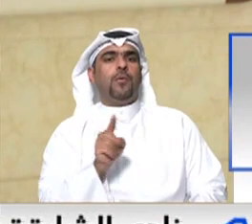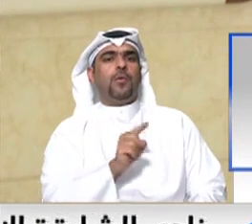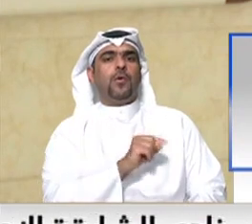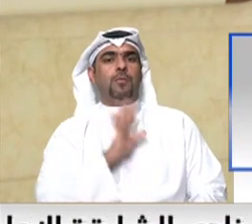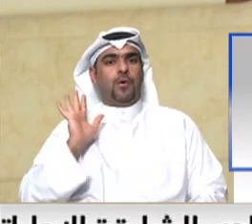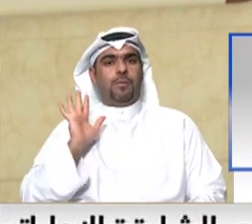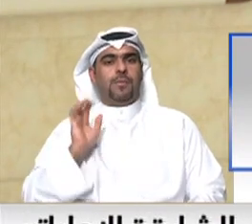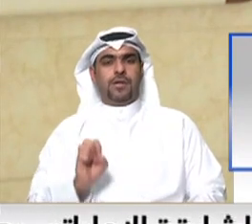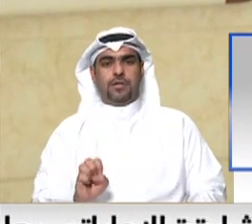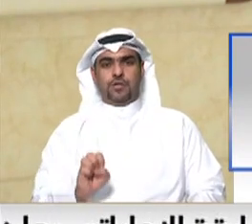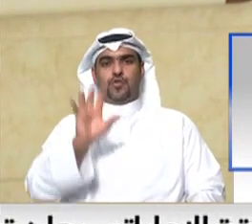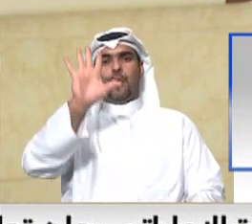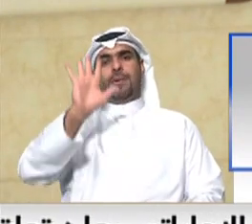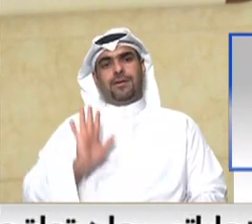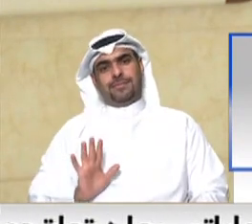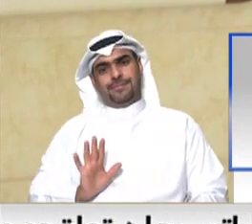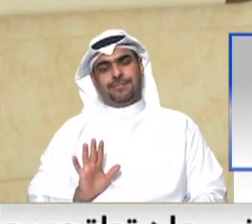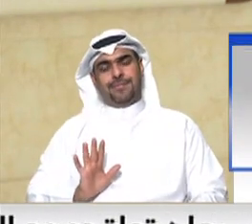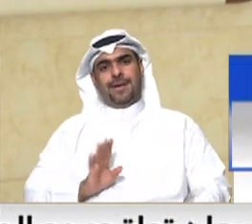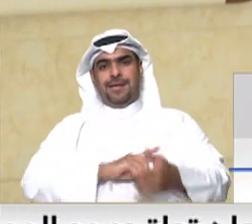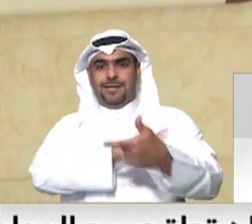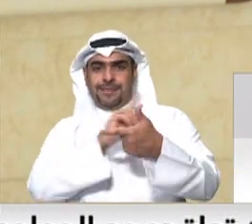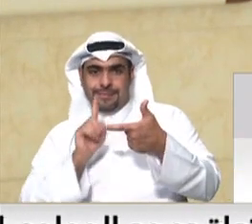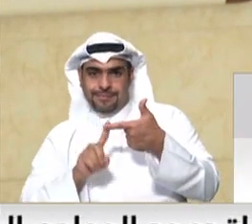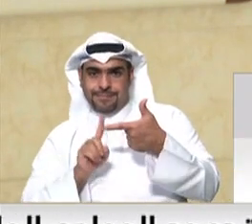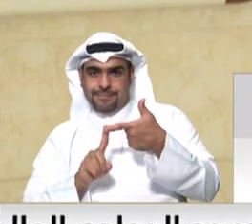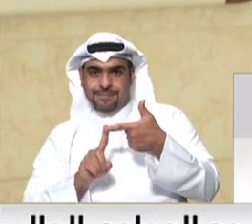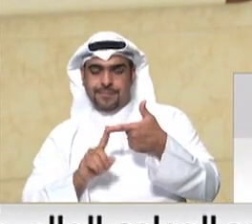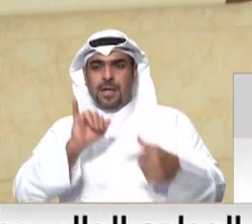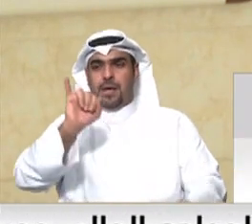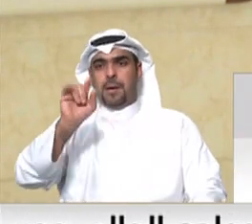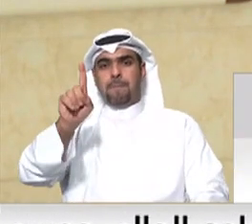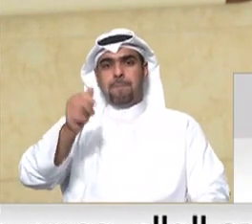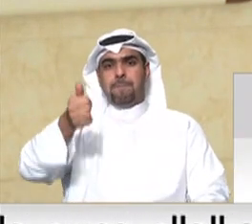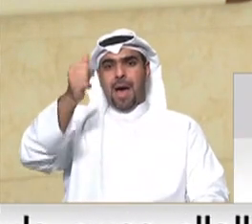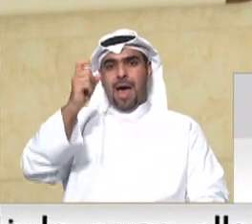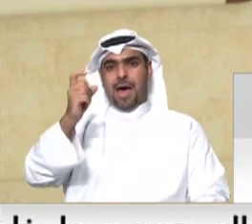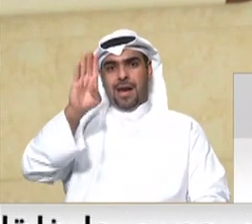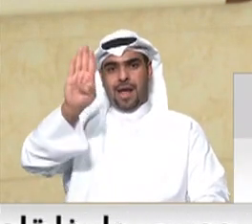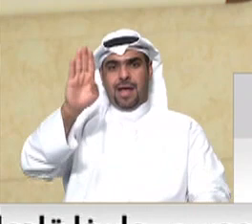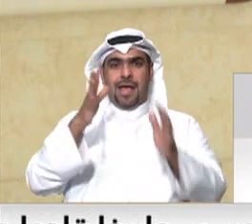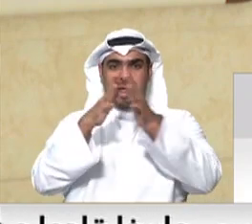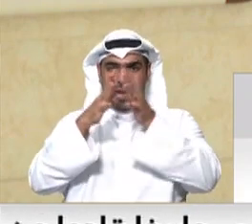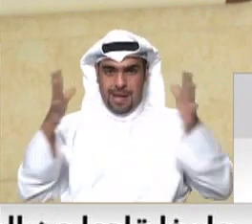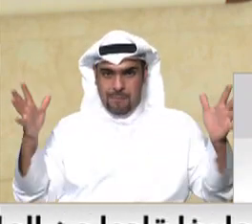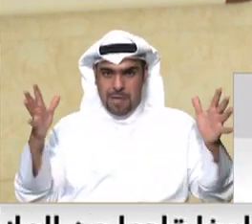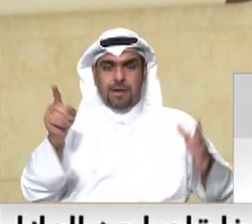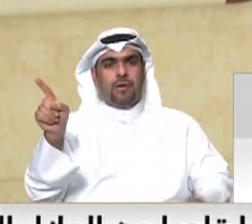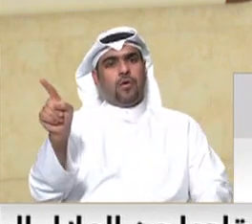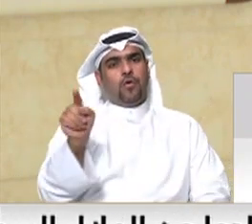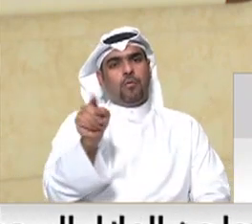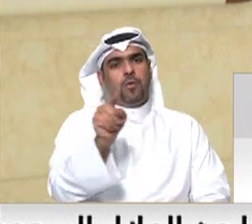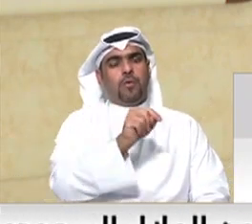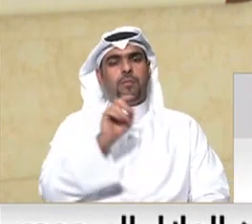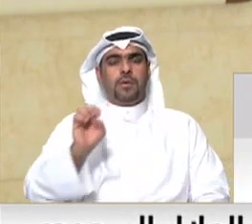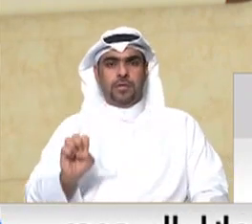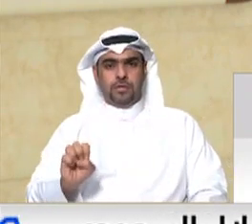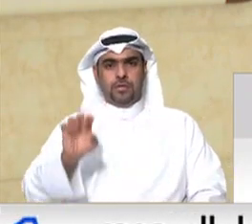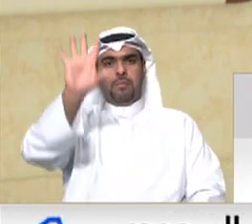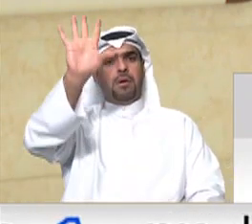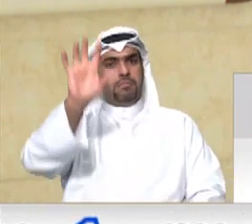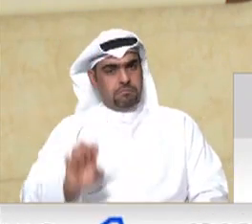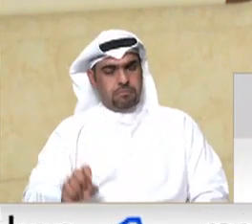الصباحية. بالنسبة لمركز مبارك الكبير أيضا نفس الشيء، يفتح يومي في الفترة الصباحية